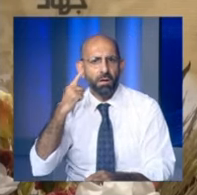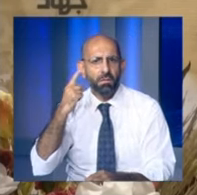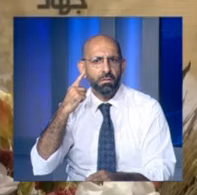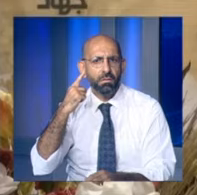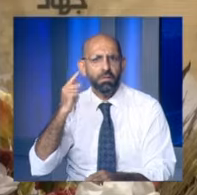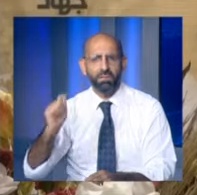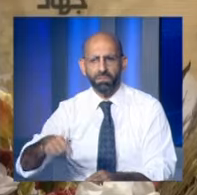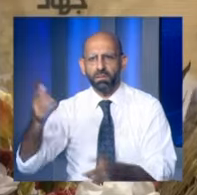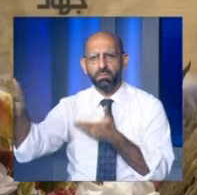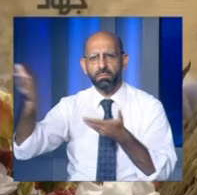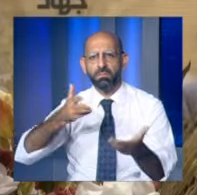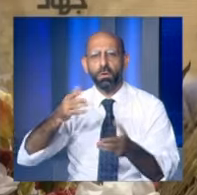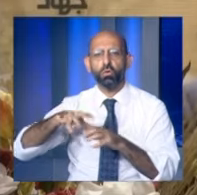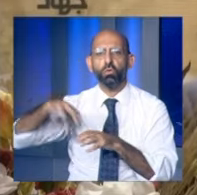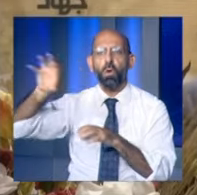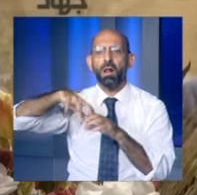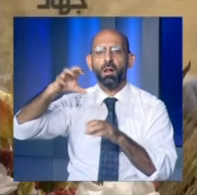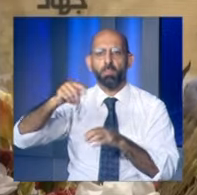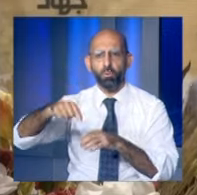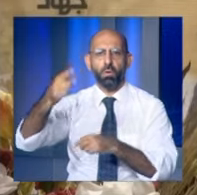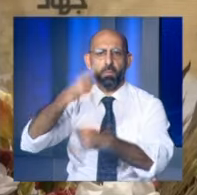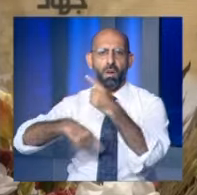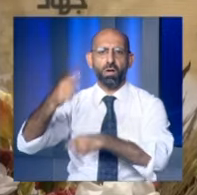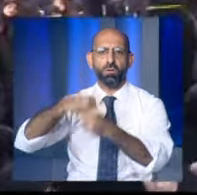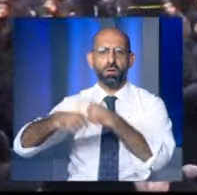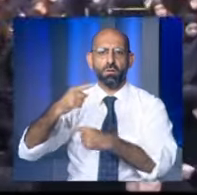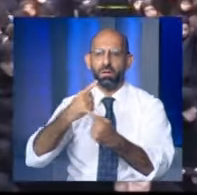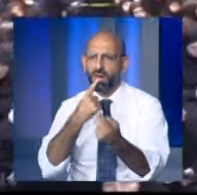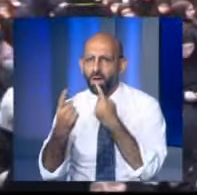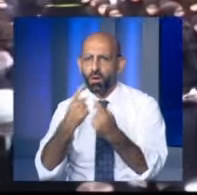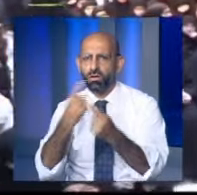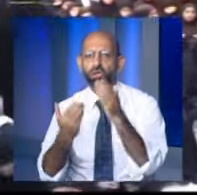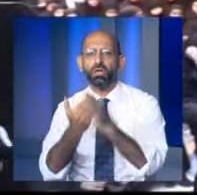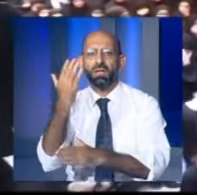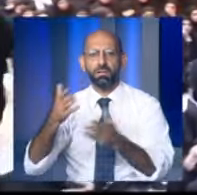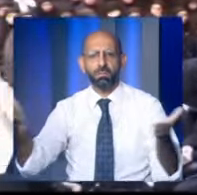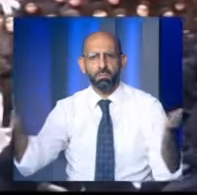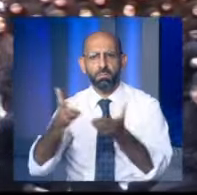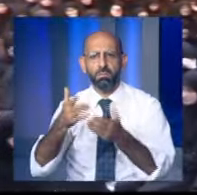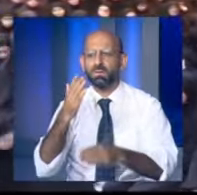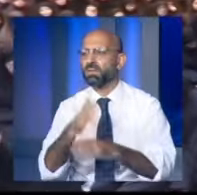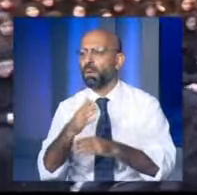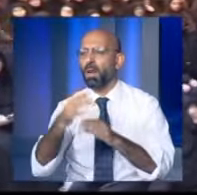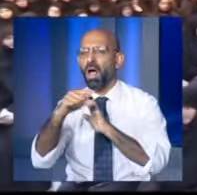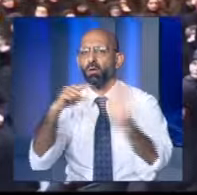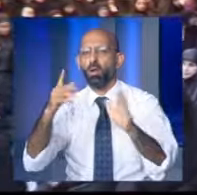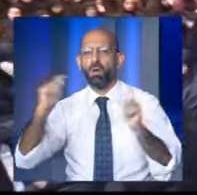الذي من شأنه أن يفضي إلى نتائج. سمعنا في دعوة بعض